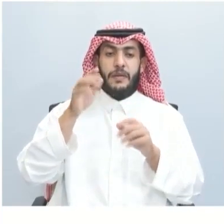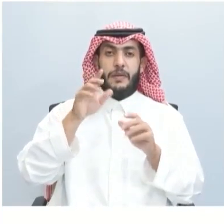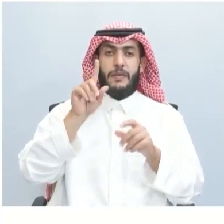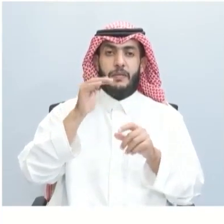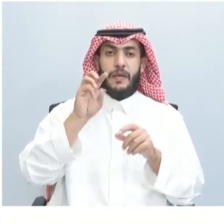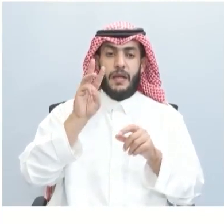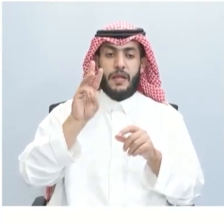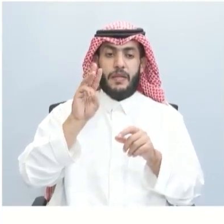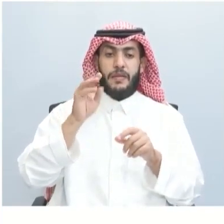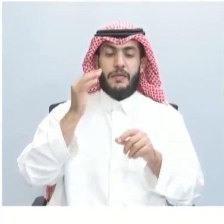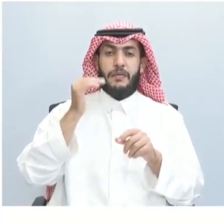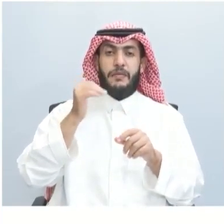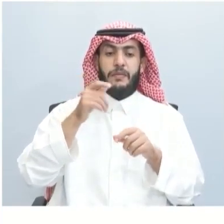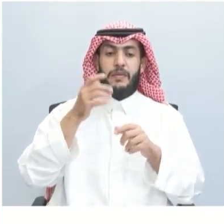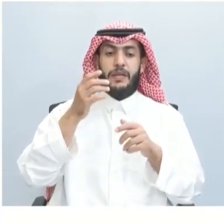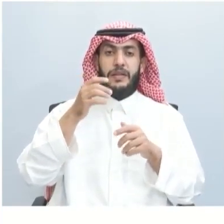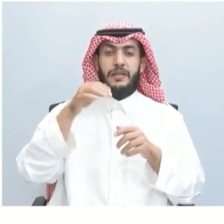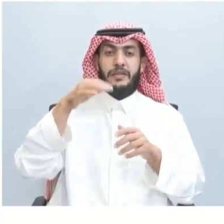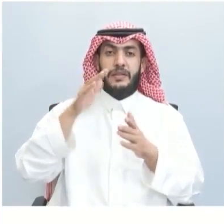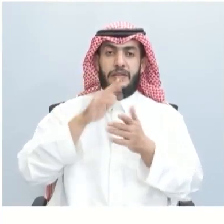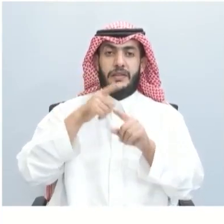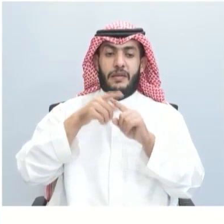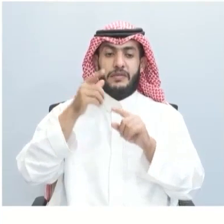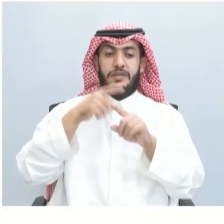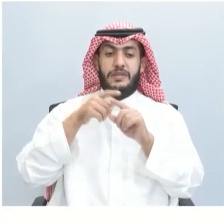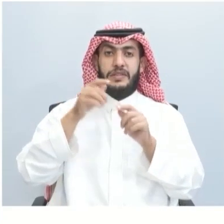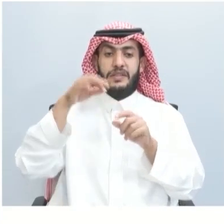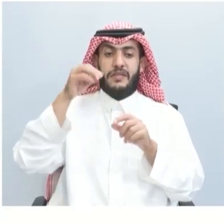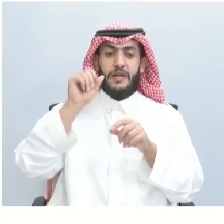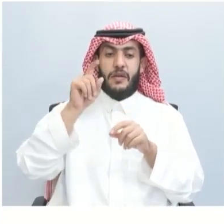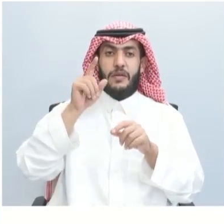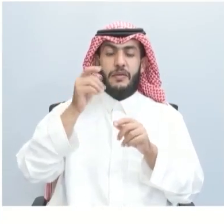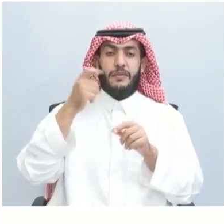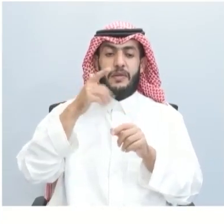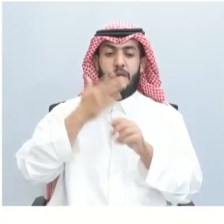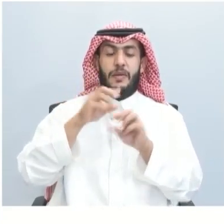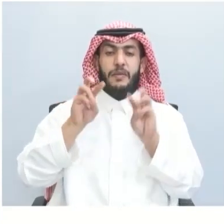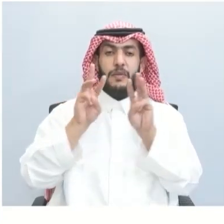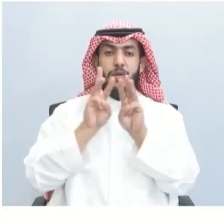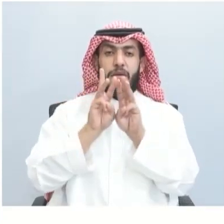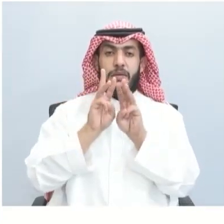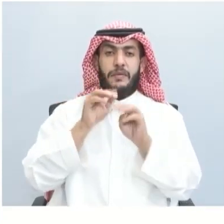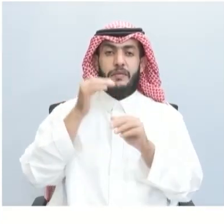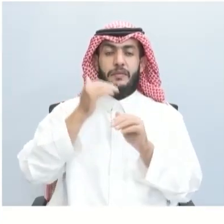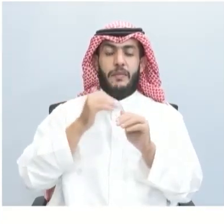البحث ايضا تحميل الصفحه الاوليه اسرع ايضا مناسب للمواقع